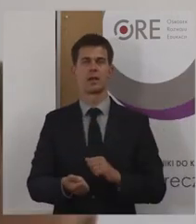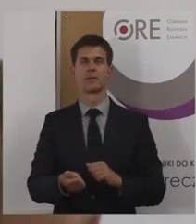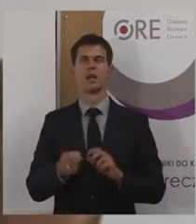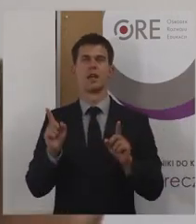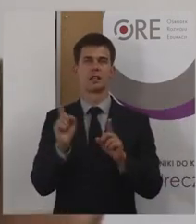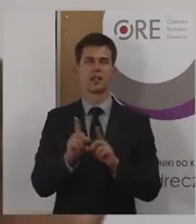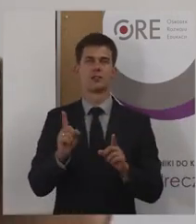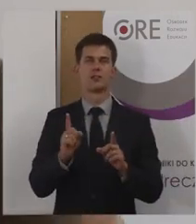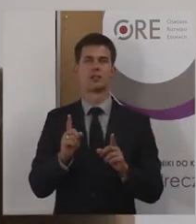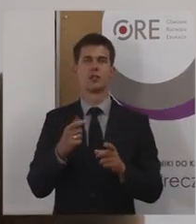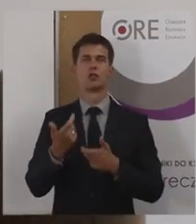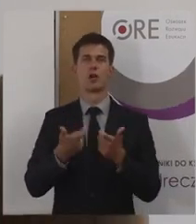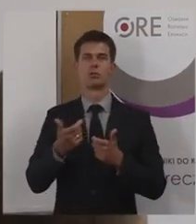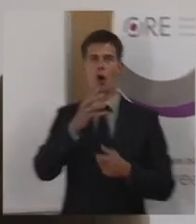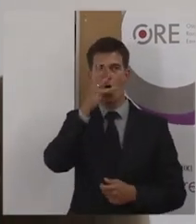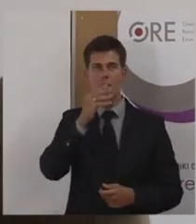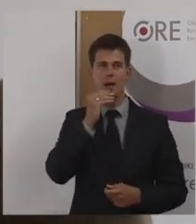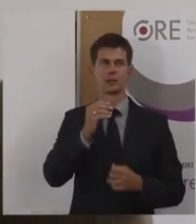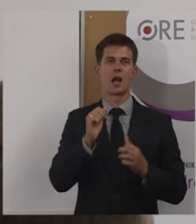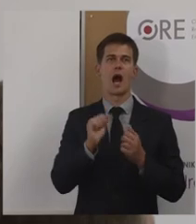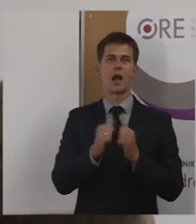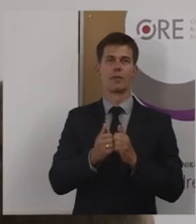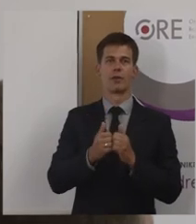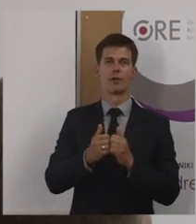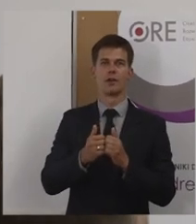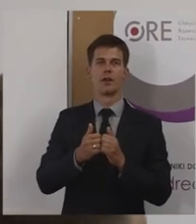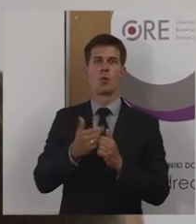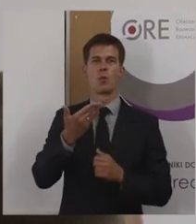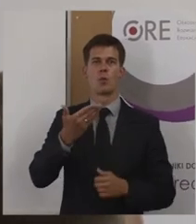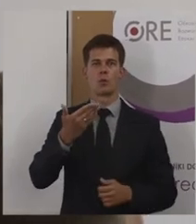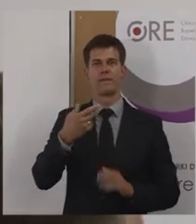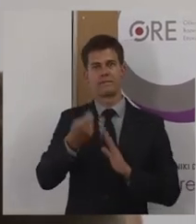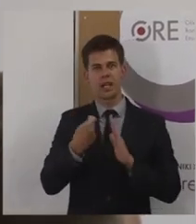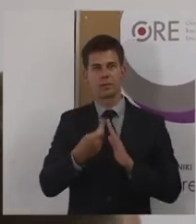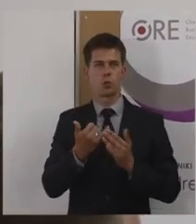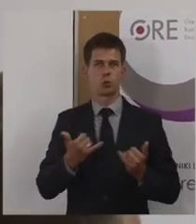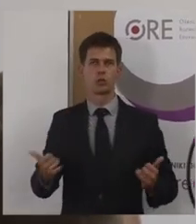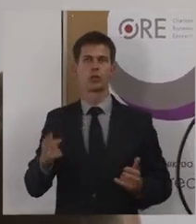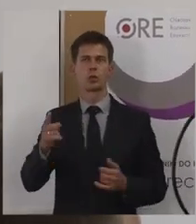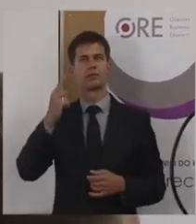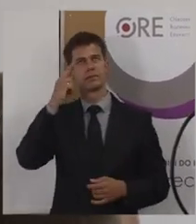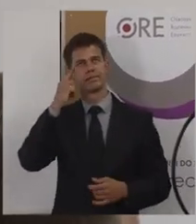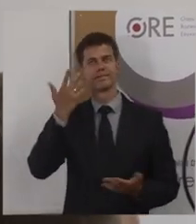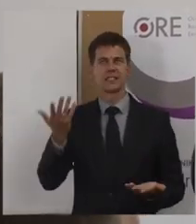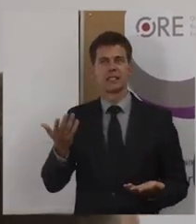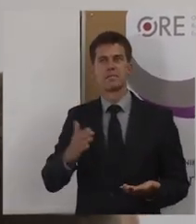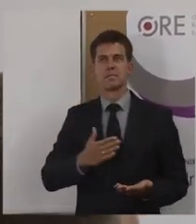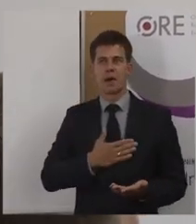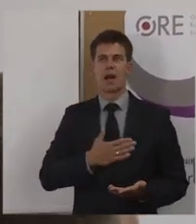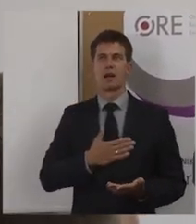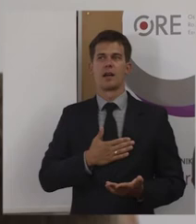dla obrazków, czy ogólnie dla obiektów multimedialnych, to mamy takie coś w